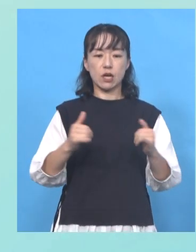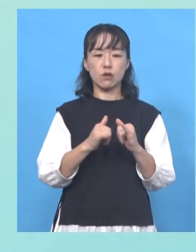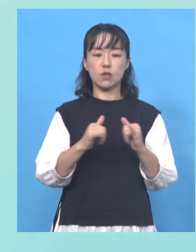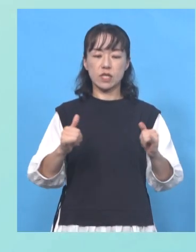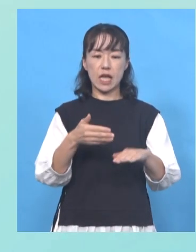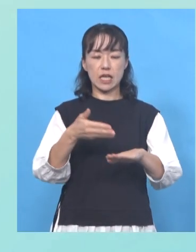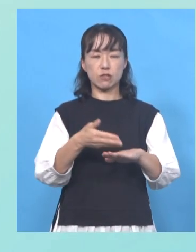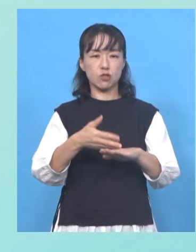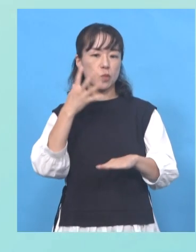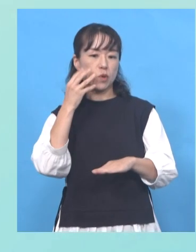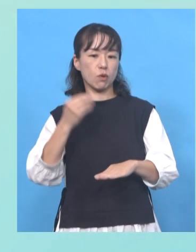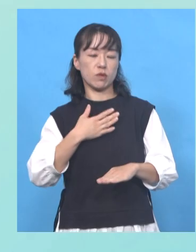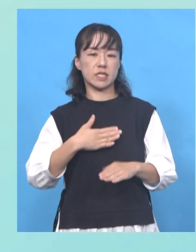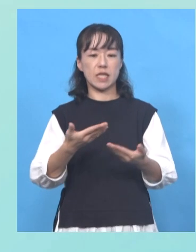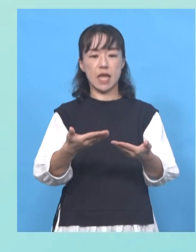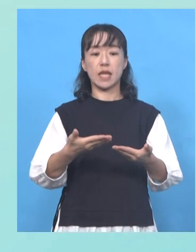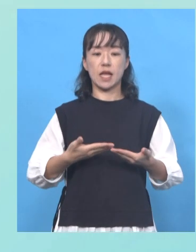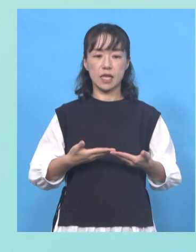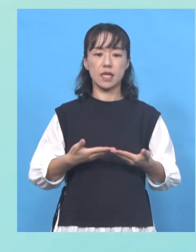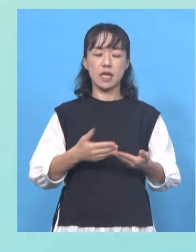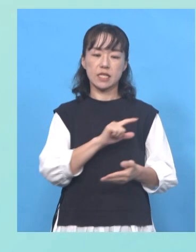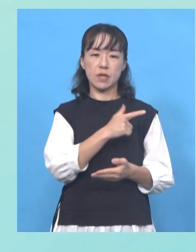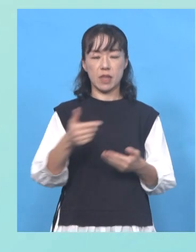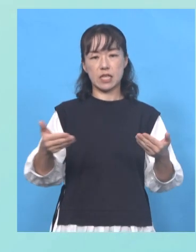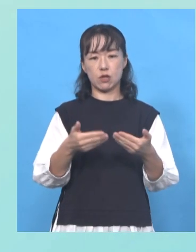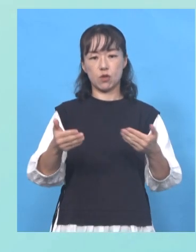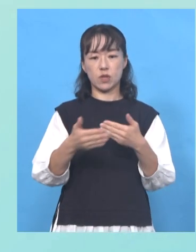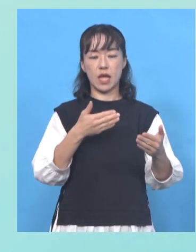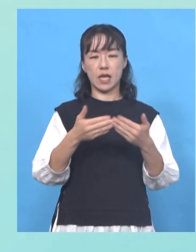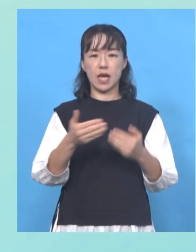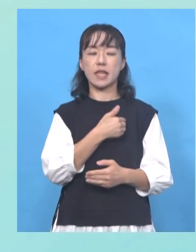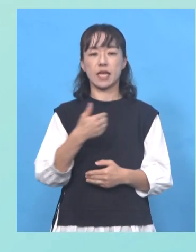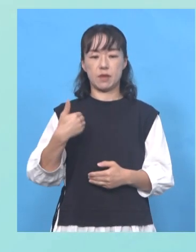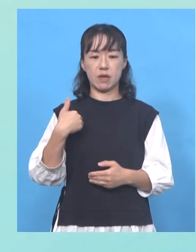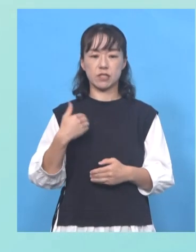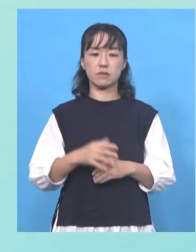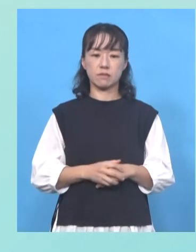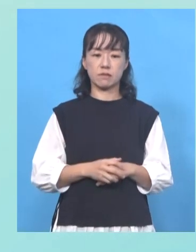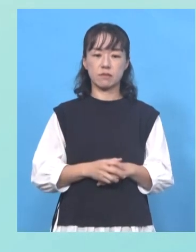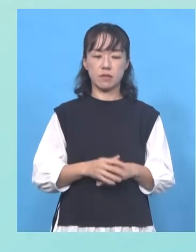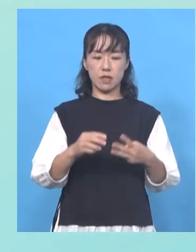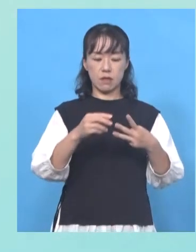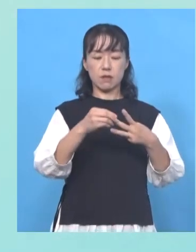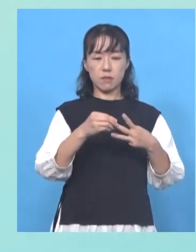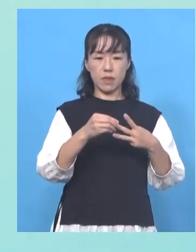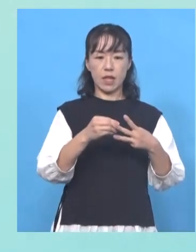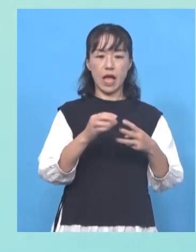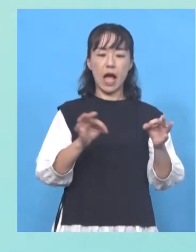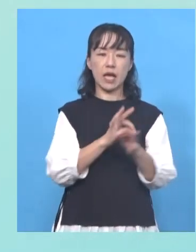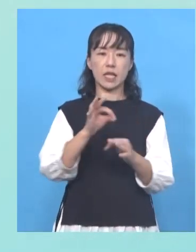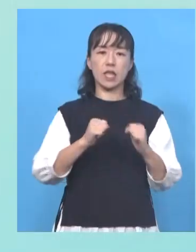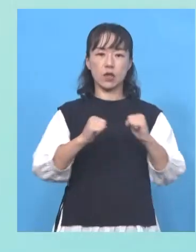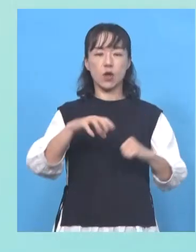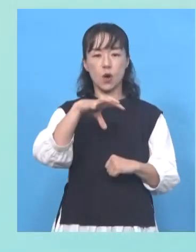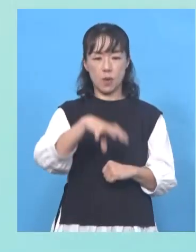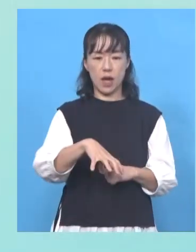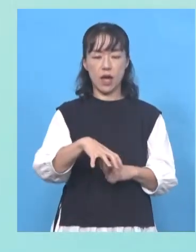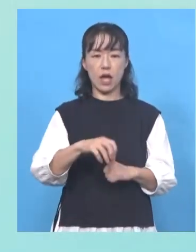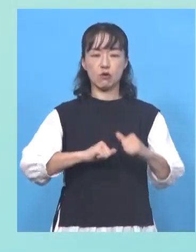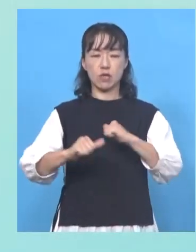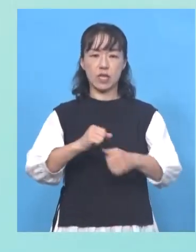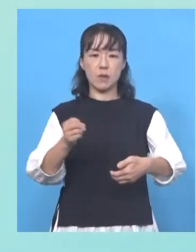術や魅力を知っていただき、さまざまな職種の体験ができます。次に商いの広場では、フリーマーケット